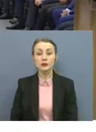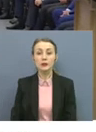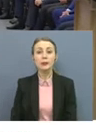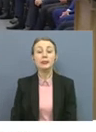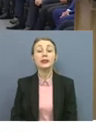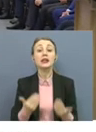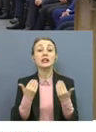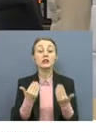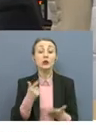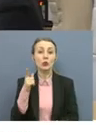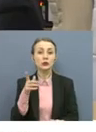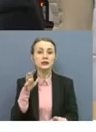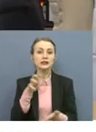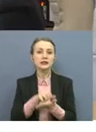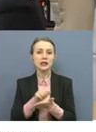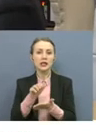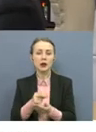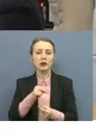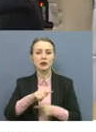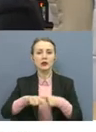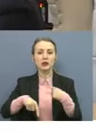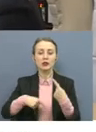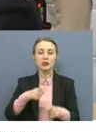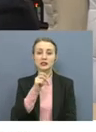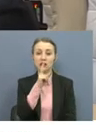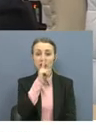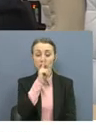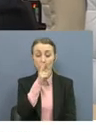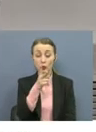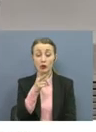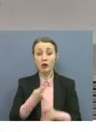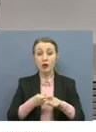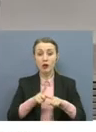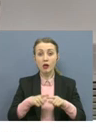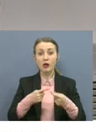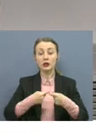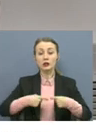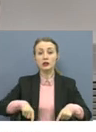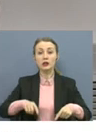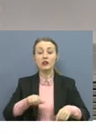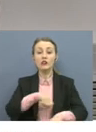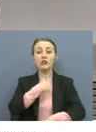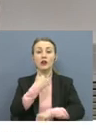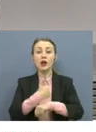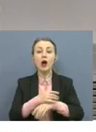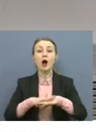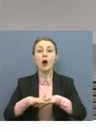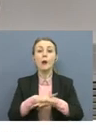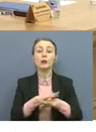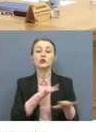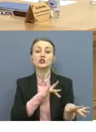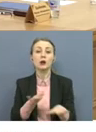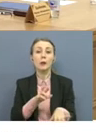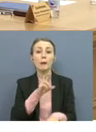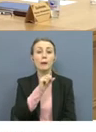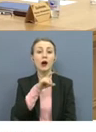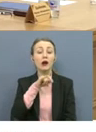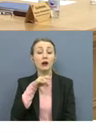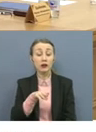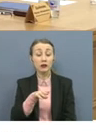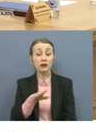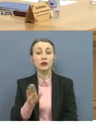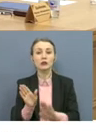соңғы 2 жыл бойы өңір қаламгері, қоғам қайраткері Бақыт Смағұл басқарып келді. Қызметтік мерзімінің аяқталуына байланысты оның